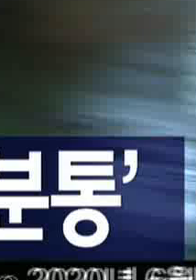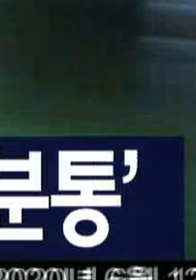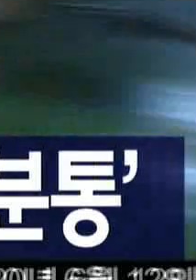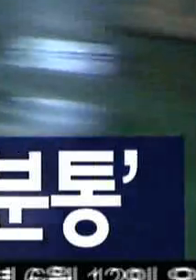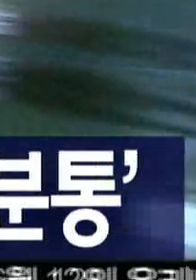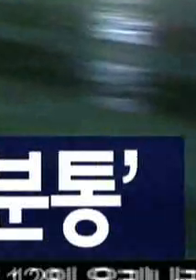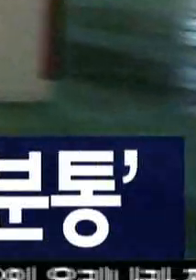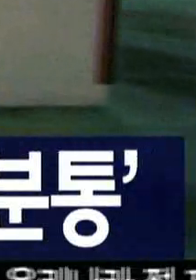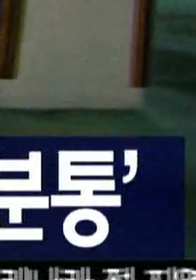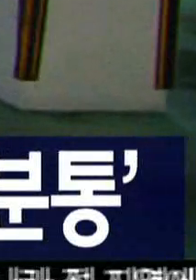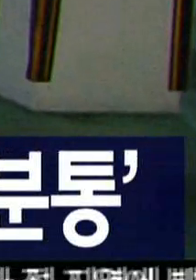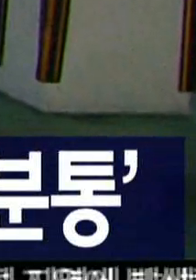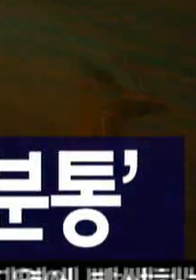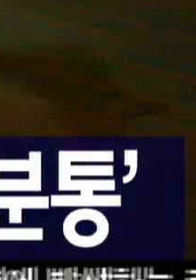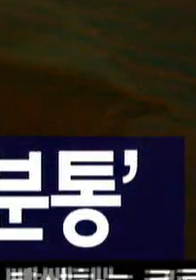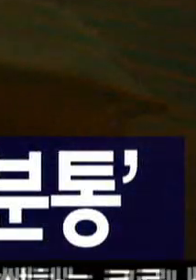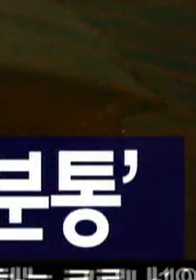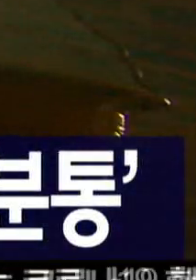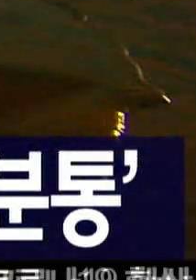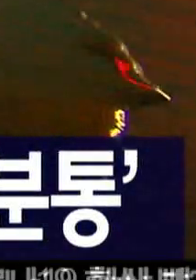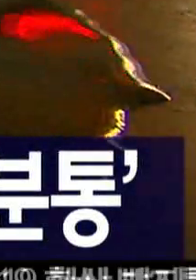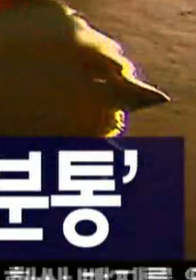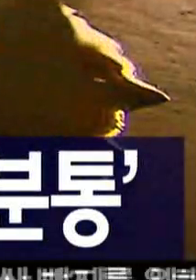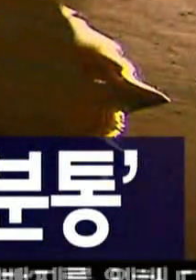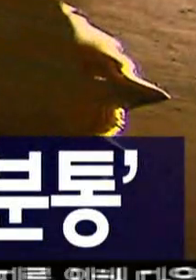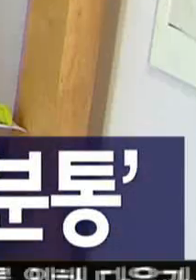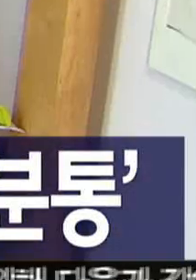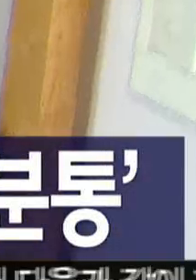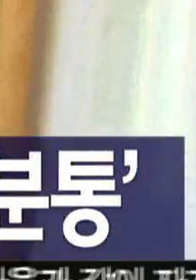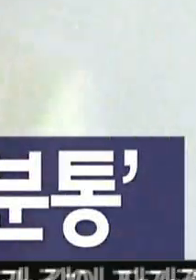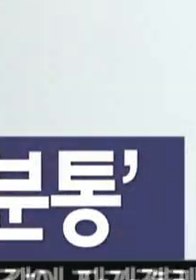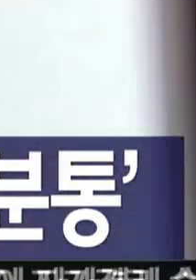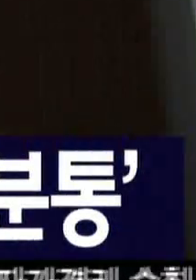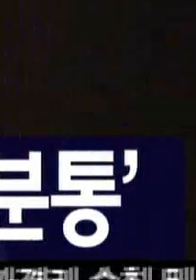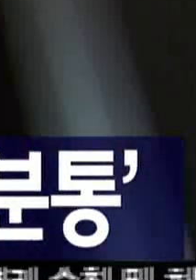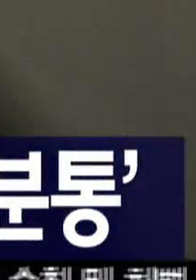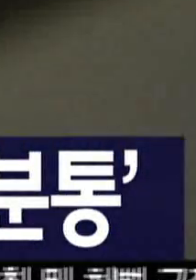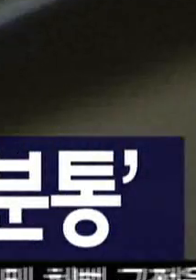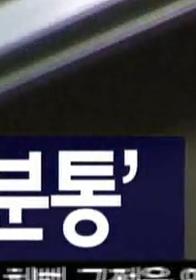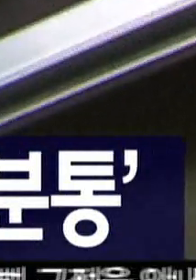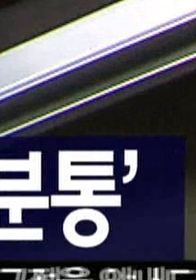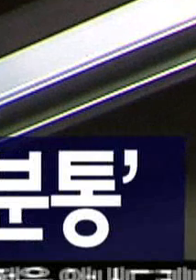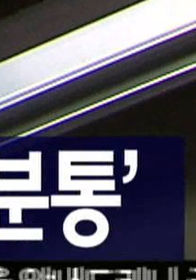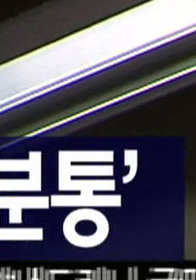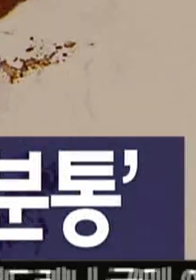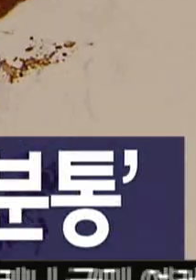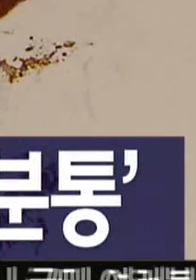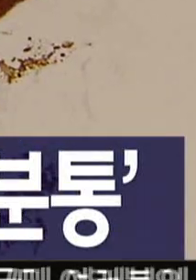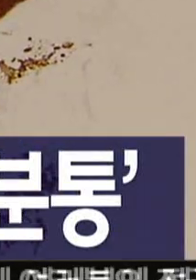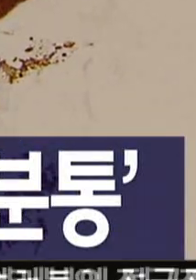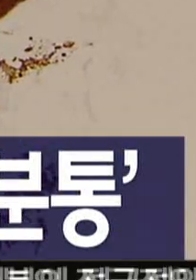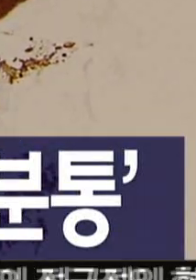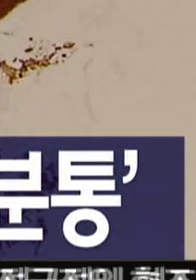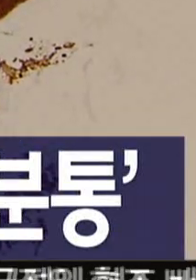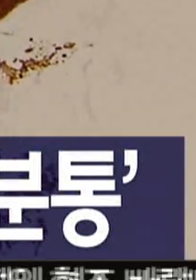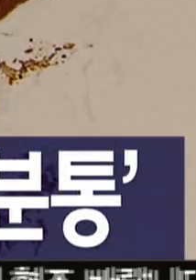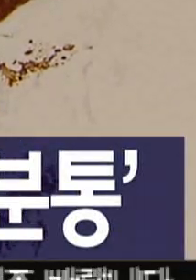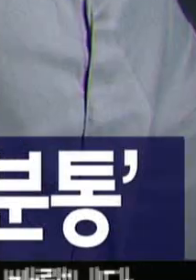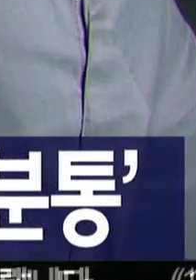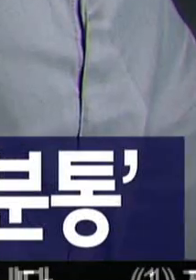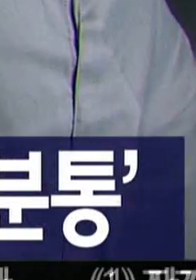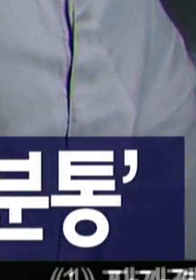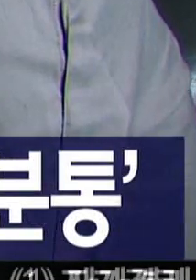지하주차장이 물바다 상태로 방치되는 아파트 단지가 있습니다. 세대별 하자도 수백 군데에 이르지만 하자 보증 시스템은 가동하지 않고